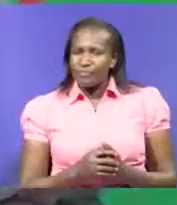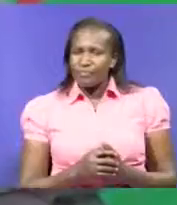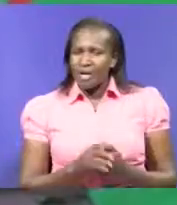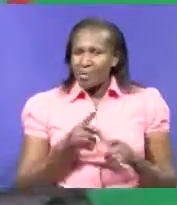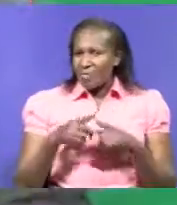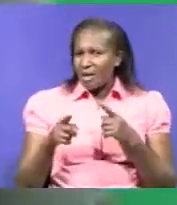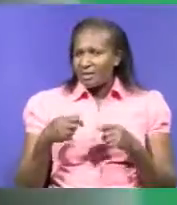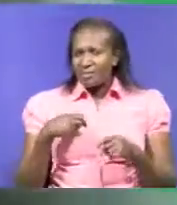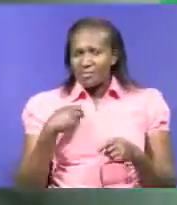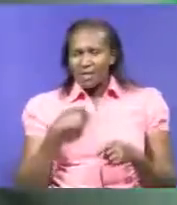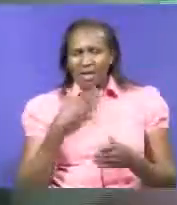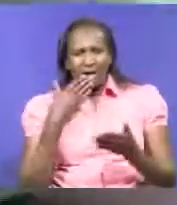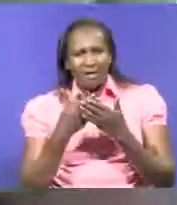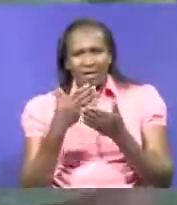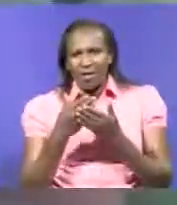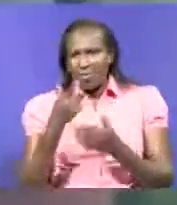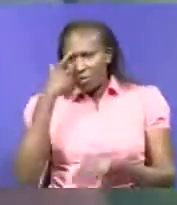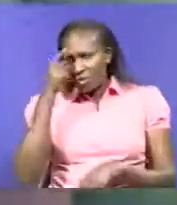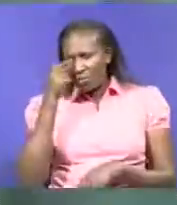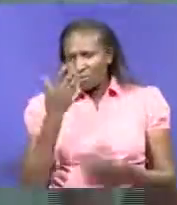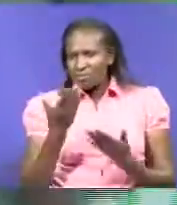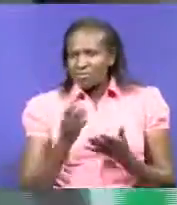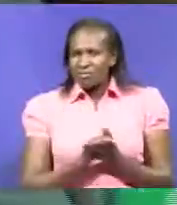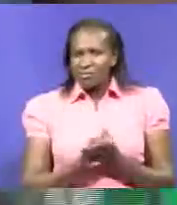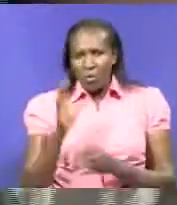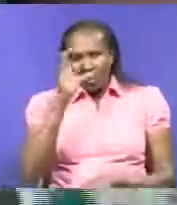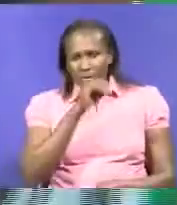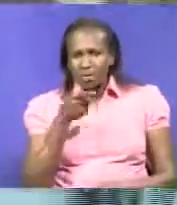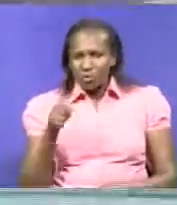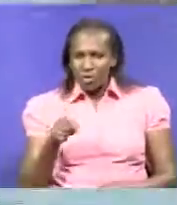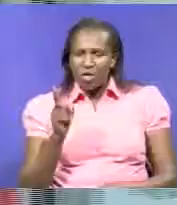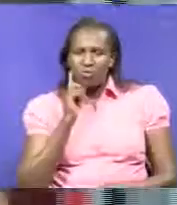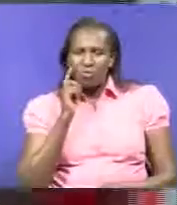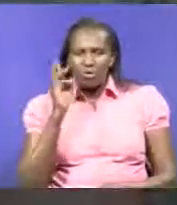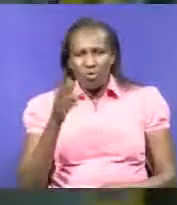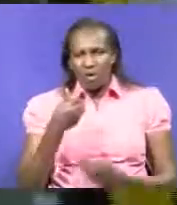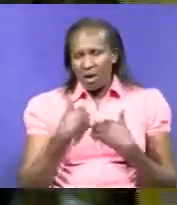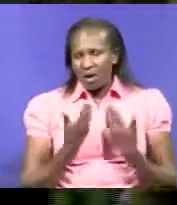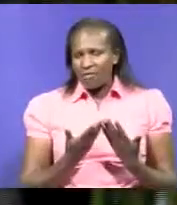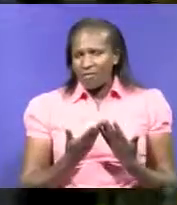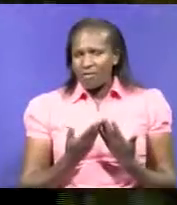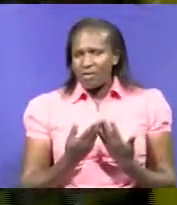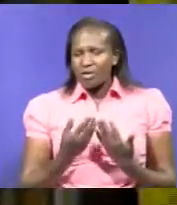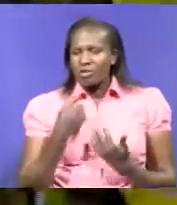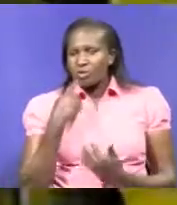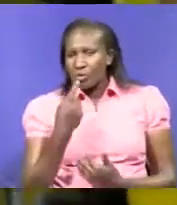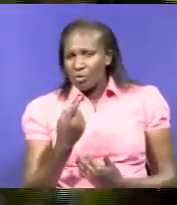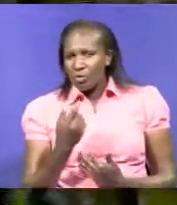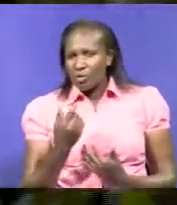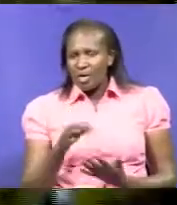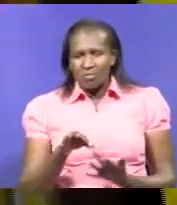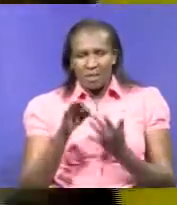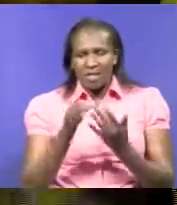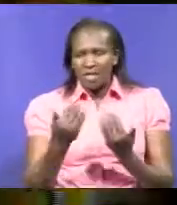Lakini mimi nashukuru tu kwa sababu siku hazifanani. Nikikosa leo, kesho nitapata. Sasa hasa